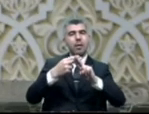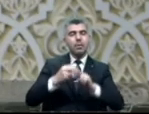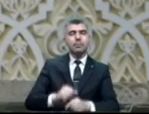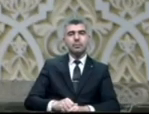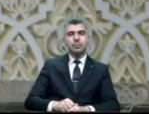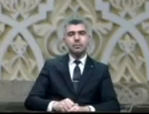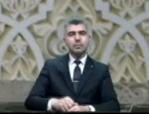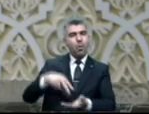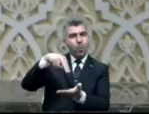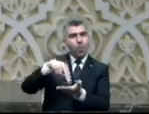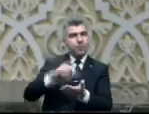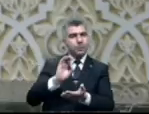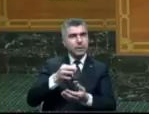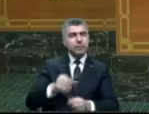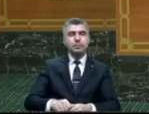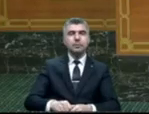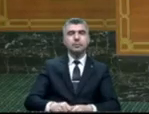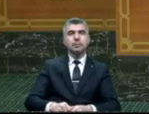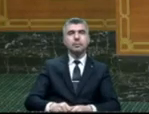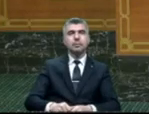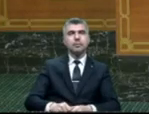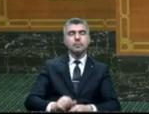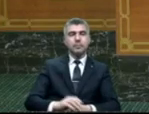تفضلوا المنصة السيد الوزير.